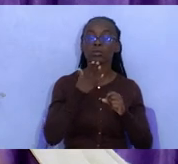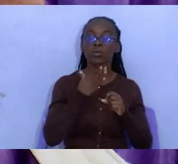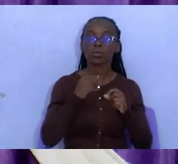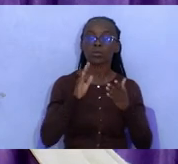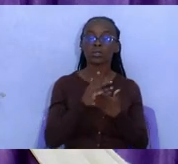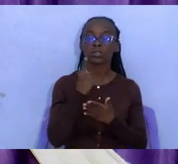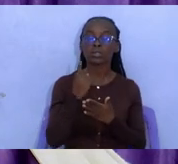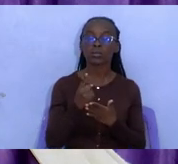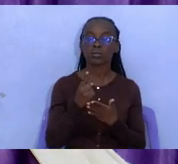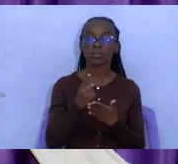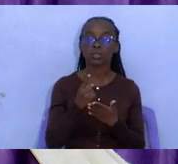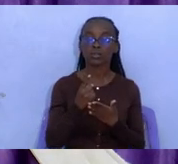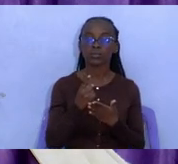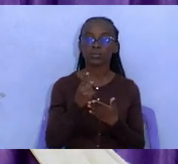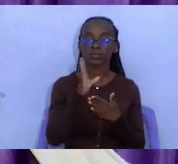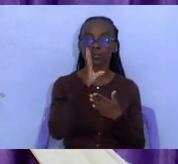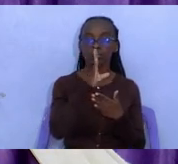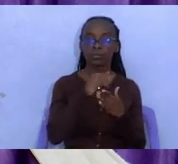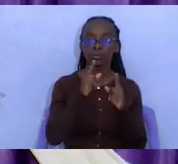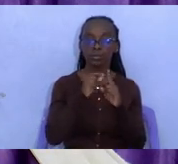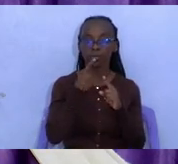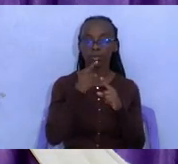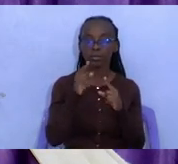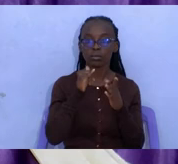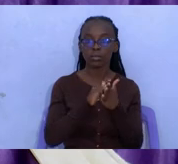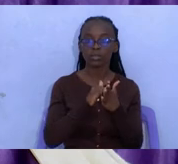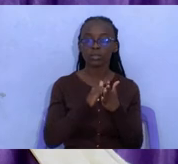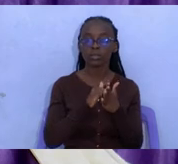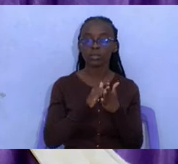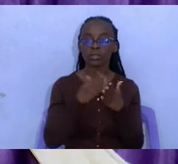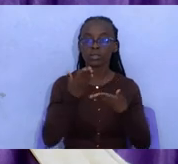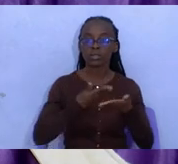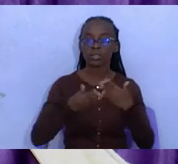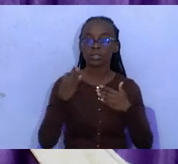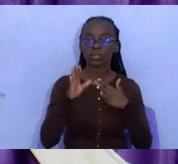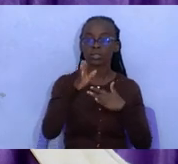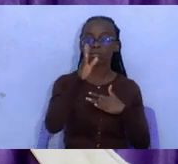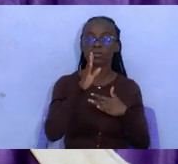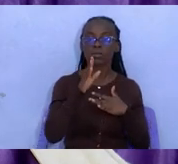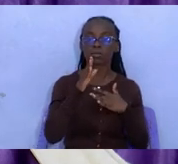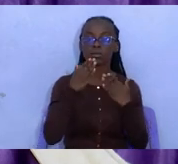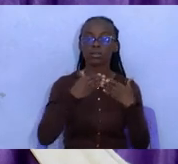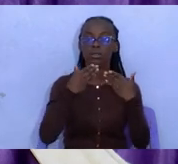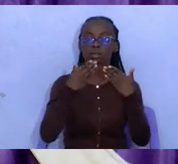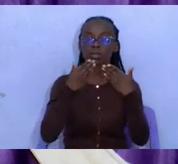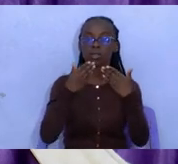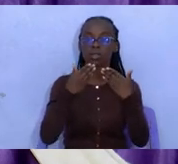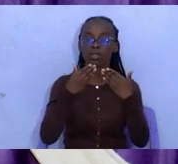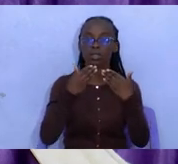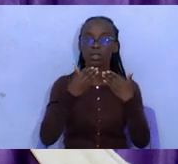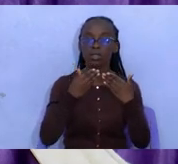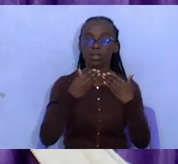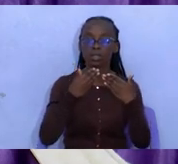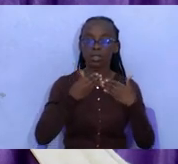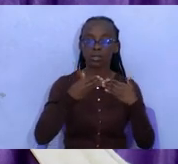Na yule mtumishi Mungu akasema, maandiko inasema kwamba mtumishi wa Mungu pia alikuwa ameletewa maono, akibishana na maono, lakini roho